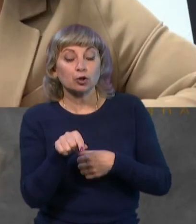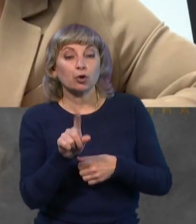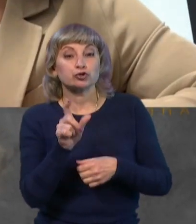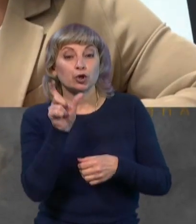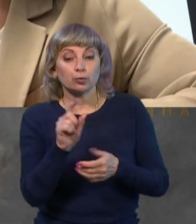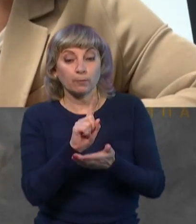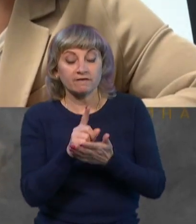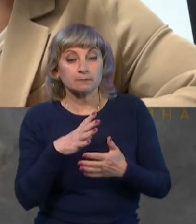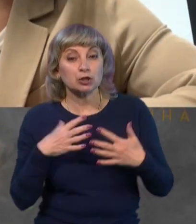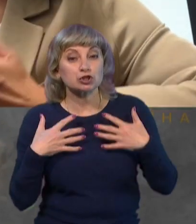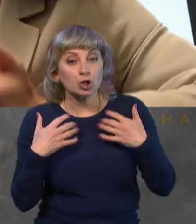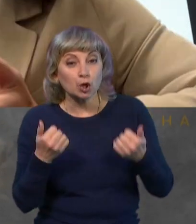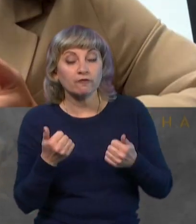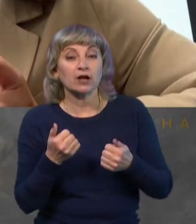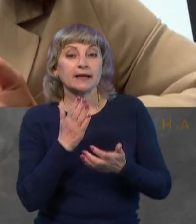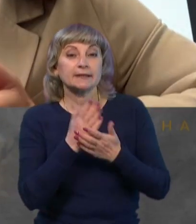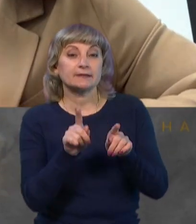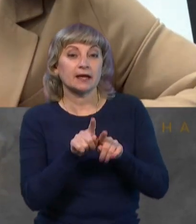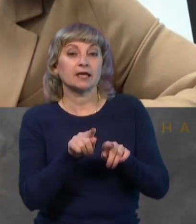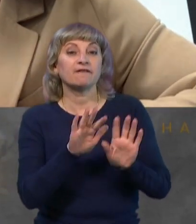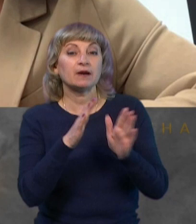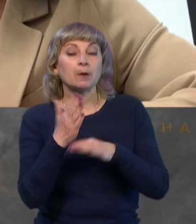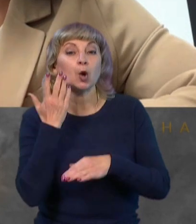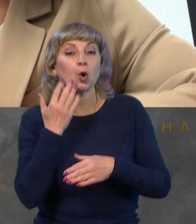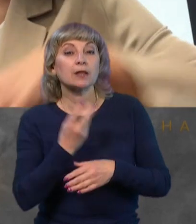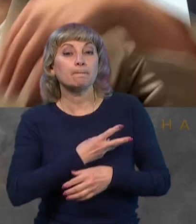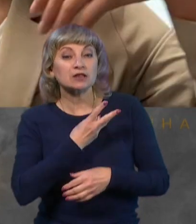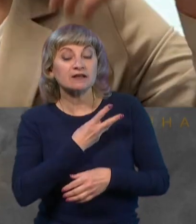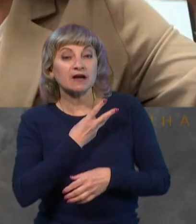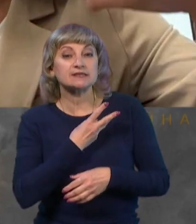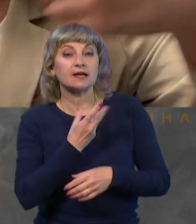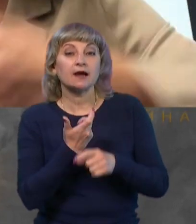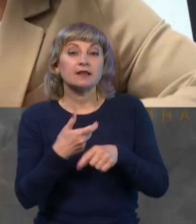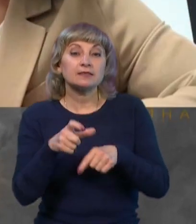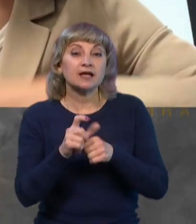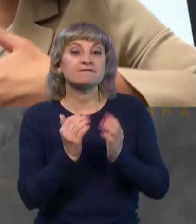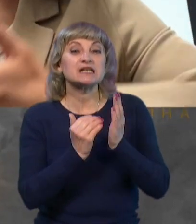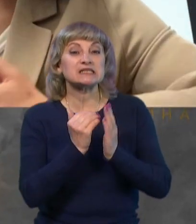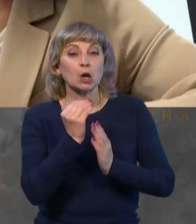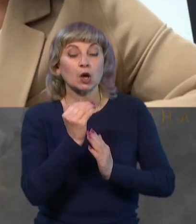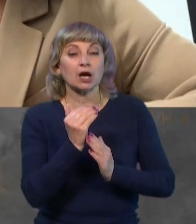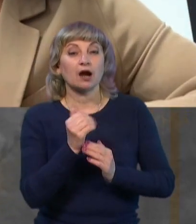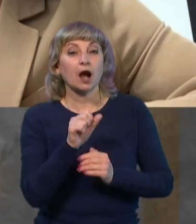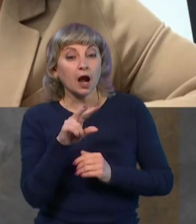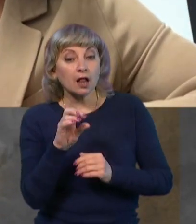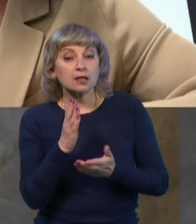здоровою. Тому є і такі випадки, коли мотивація надвисока, але